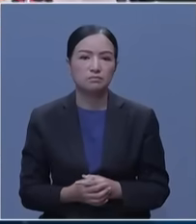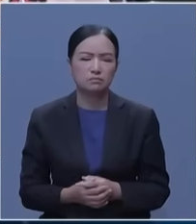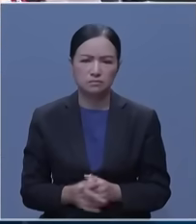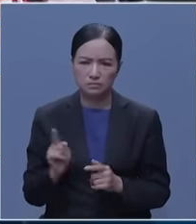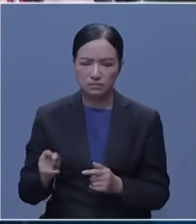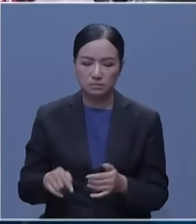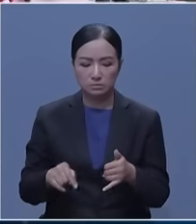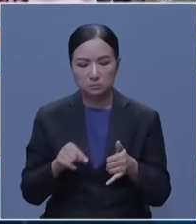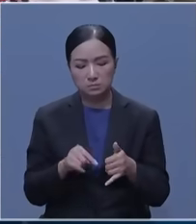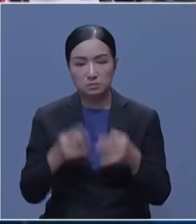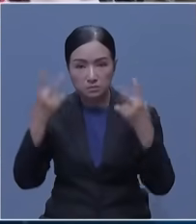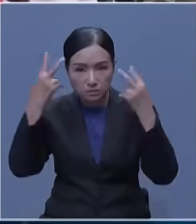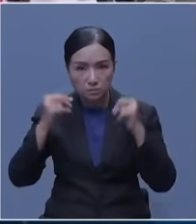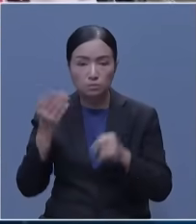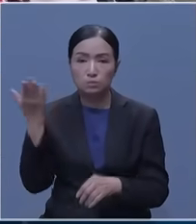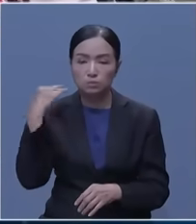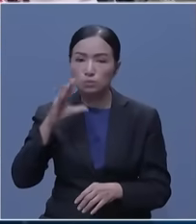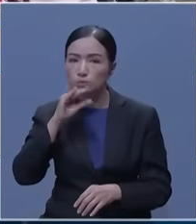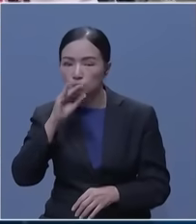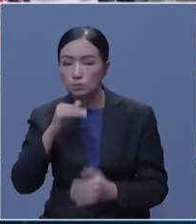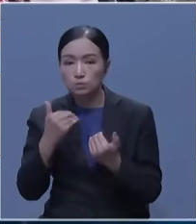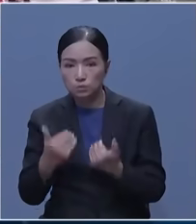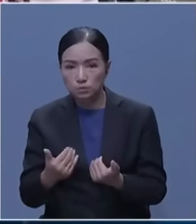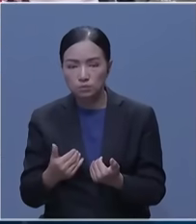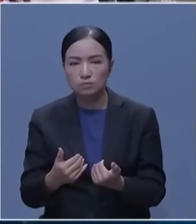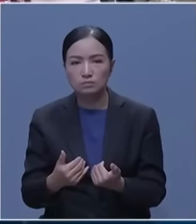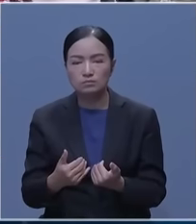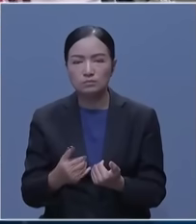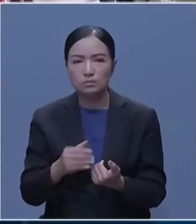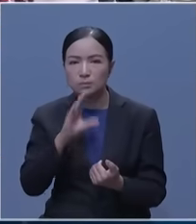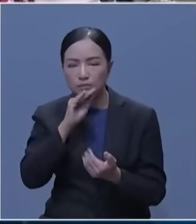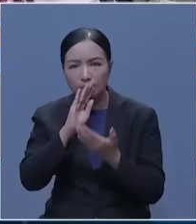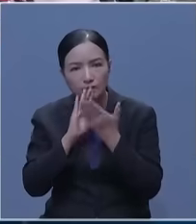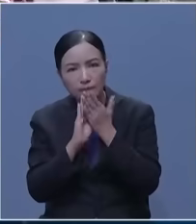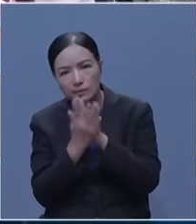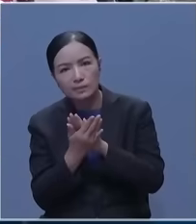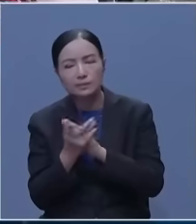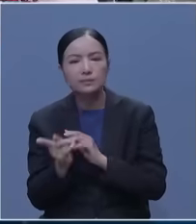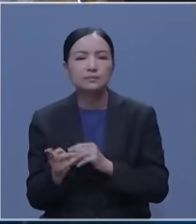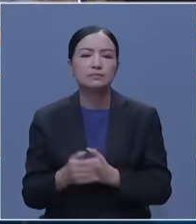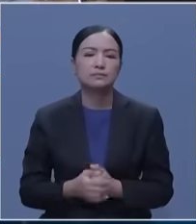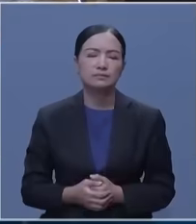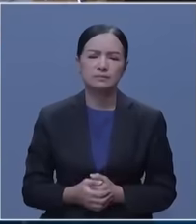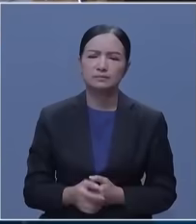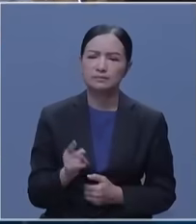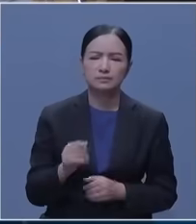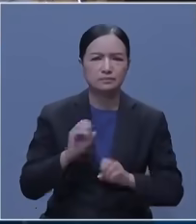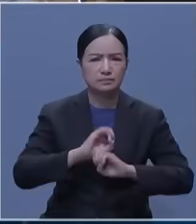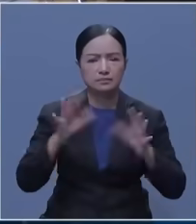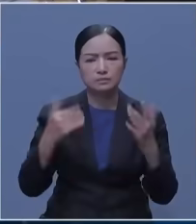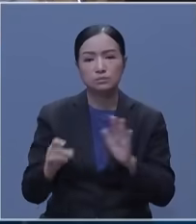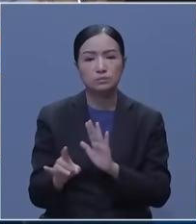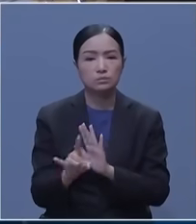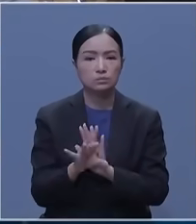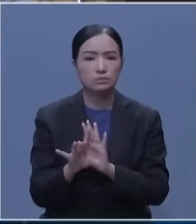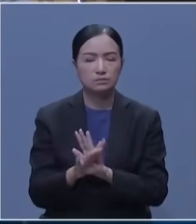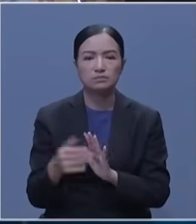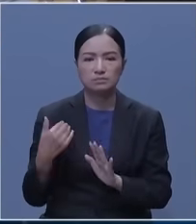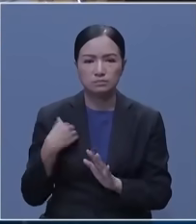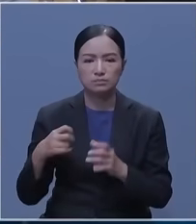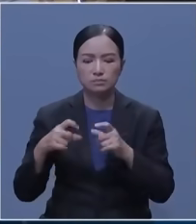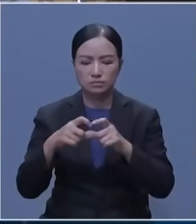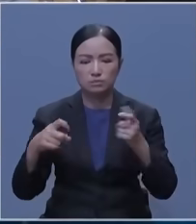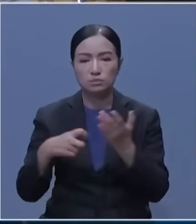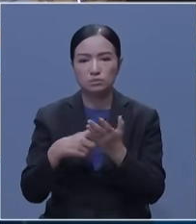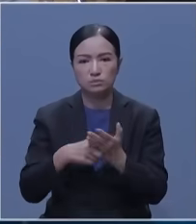ได้พูดเอาไว้เมื่อวานทั้งที่ในความเป็นจริงเนี่ยนะครับผมว่าคำพูดของท่านนายกมันก็ชัดเจนอยู่แล้วว่าสุดท้ายเนี่ยมันมีเรื่องตั๋วจ